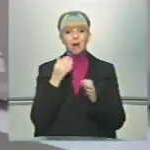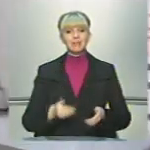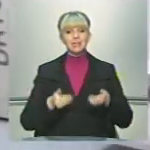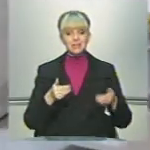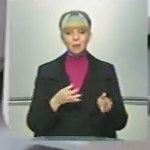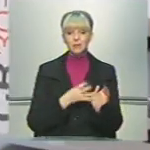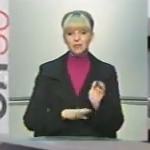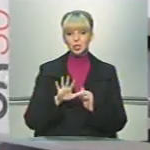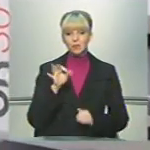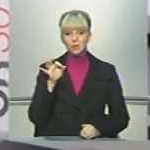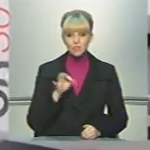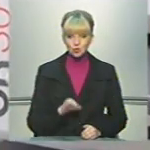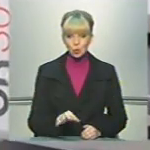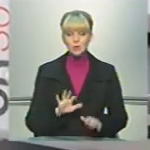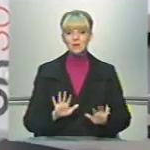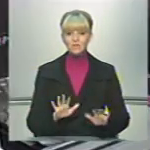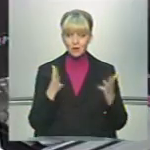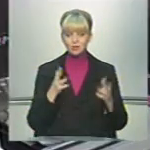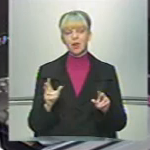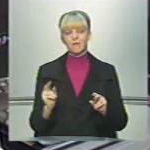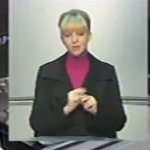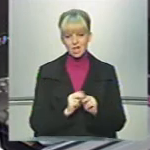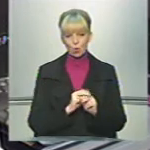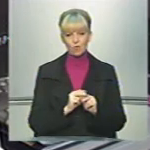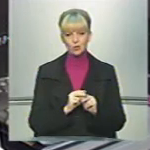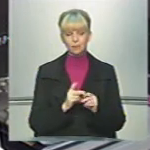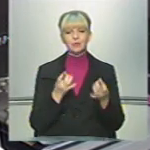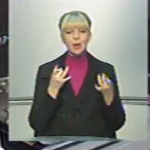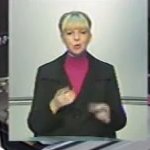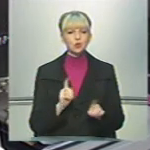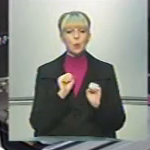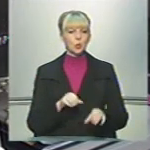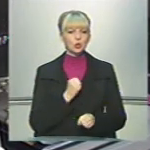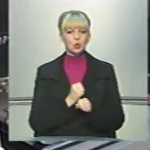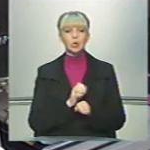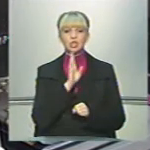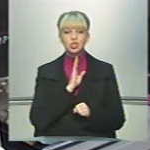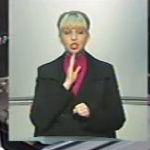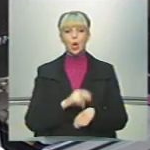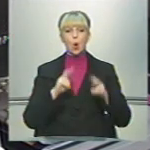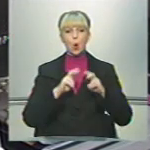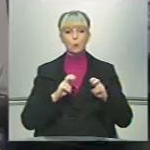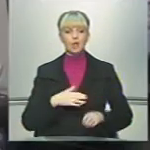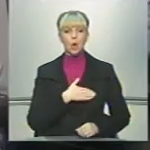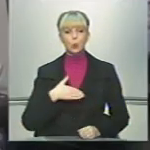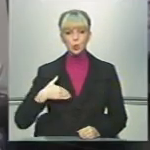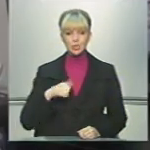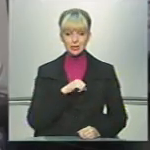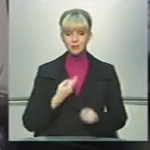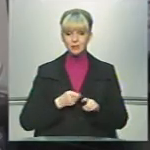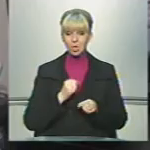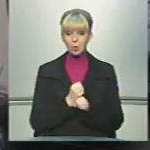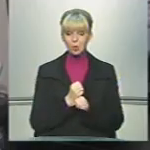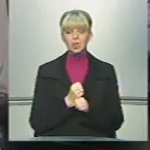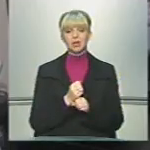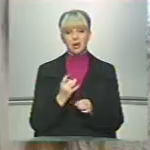стадії, в 95% випадків виліковується. Найпростіше, що може зробити жінка – обстежити груди сама. Це необхідно